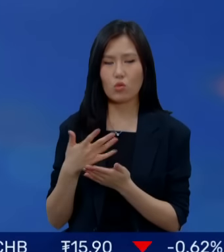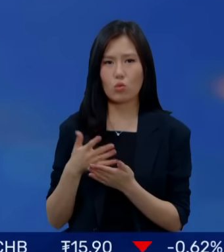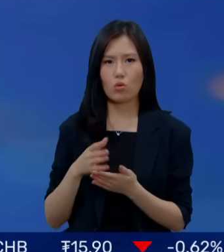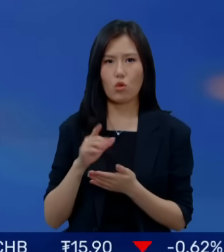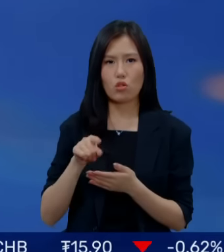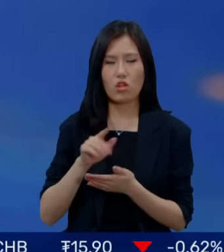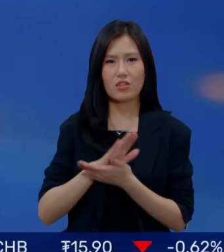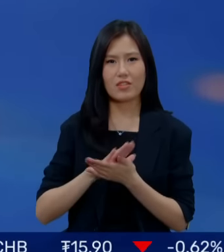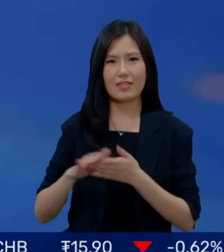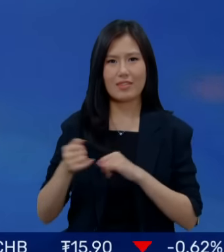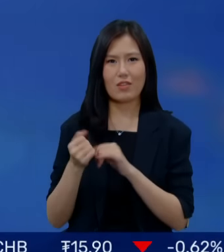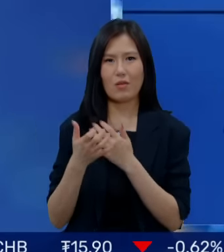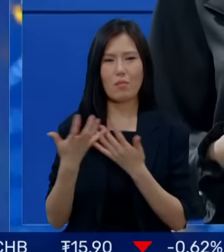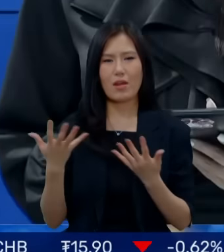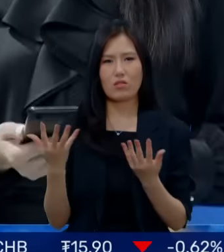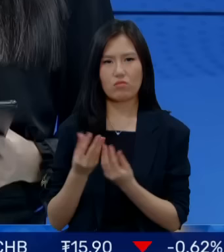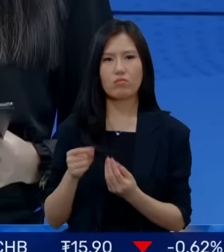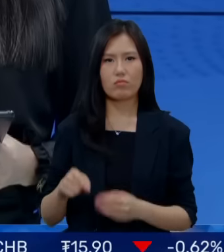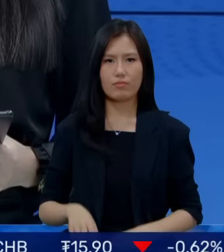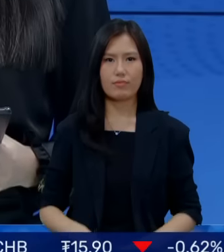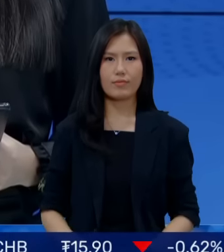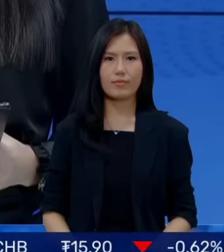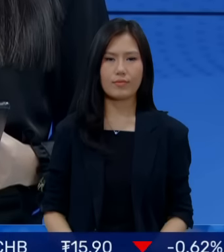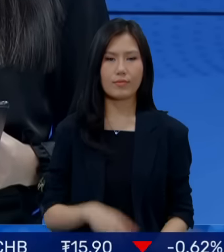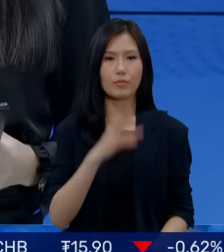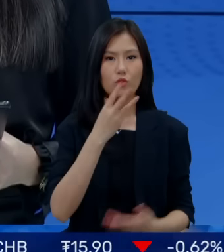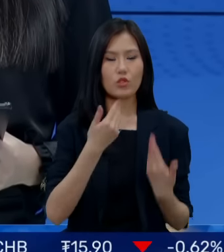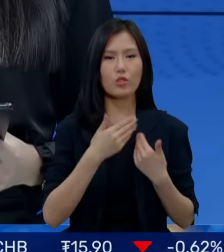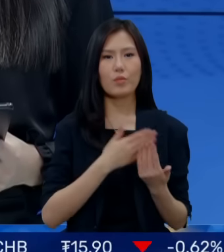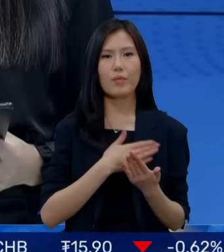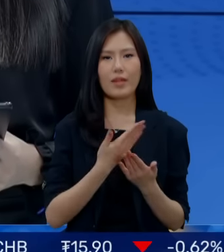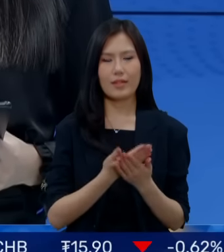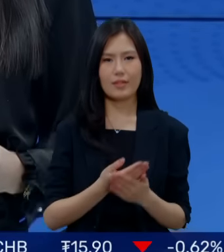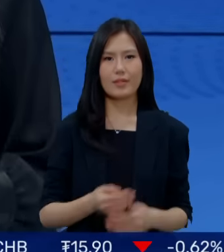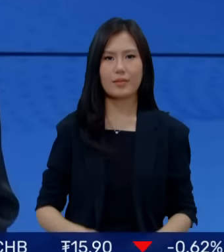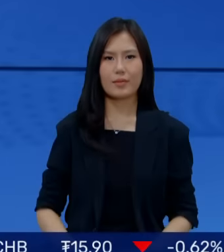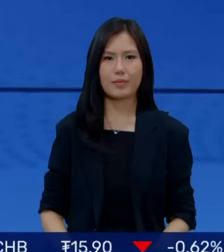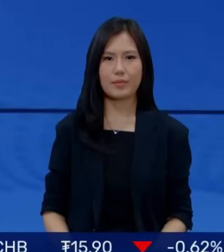шалтгааны нэг болсон байгаа юм. Мэдээлэл хүргэсэн баярлалаа Цэндмаа.